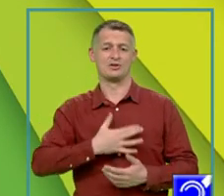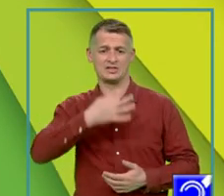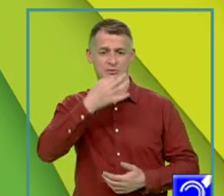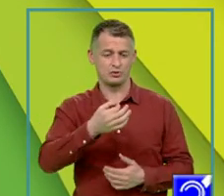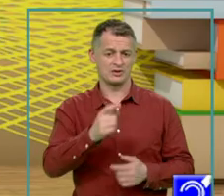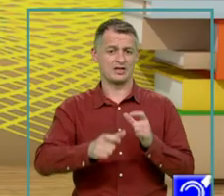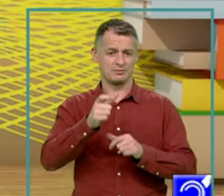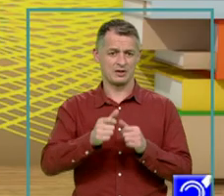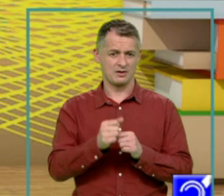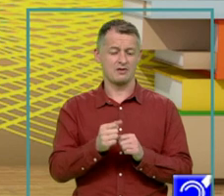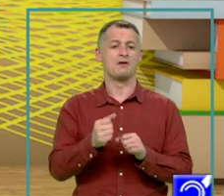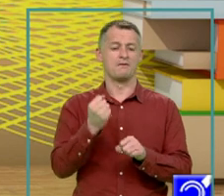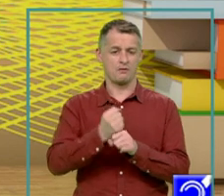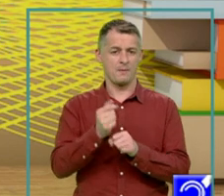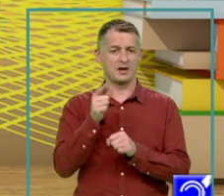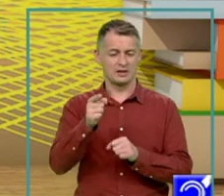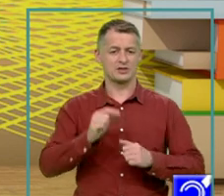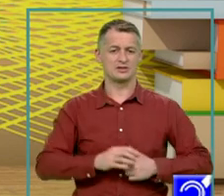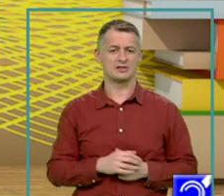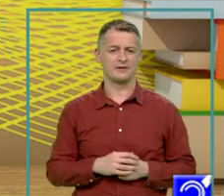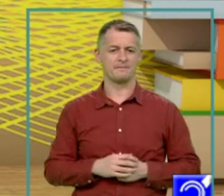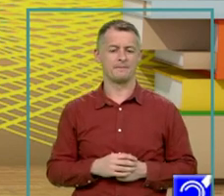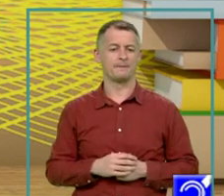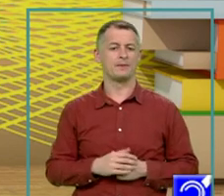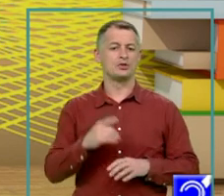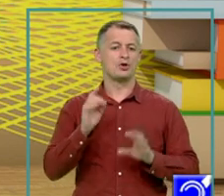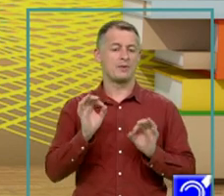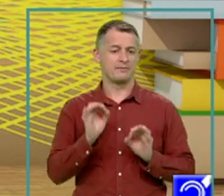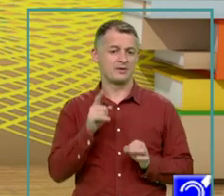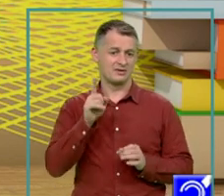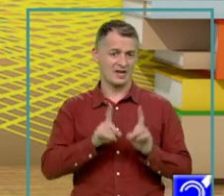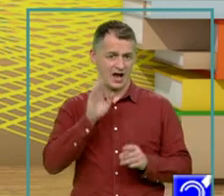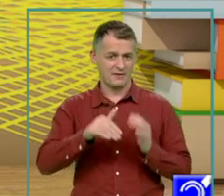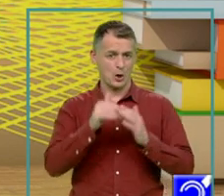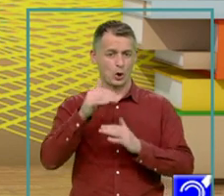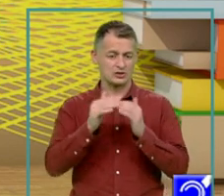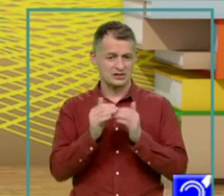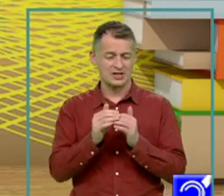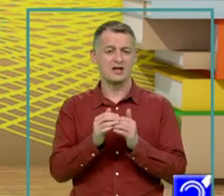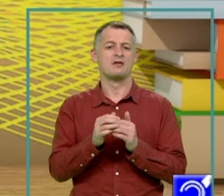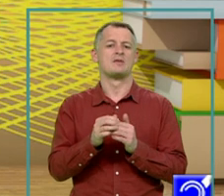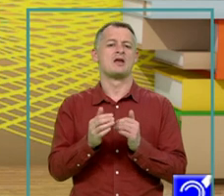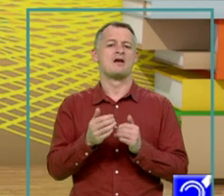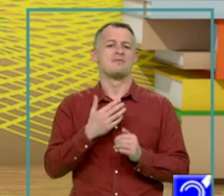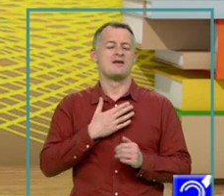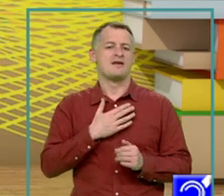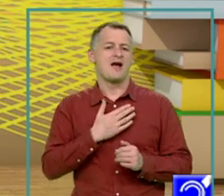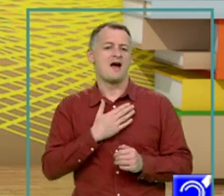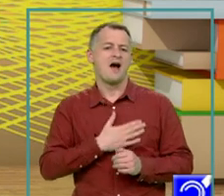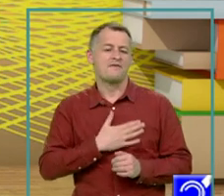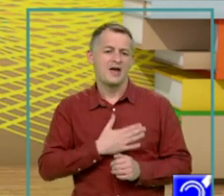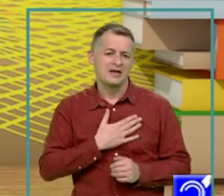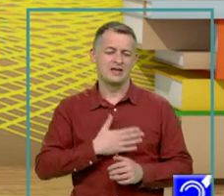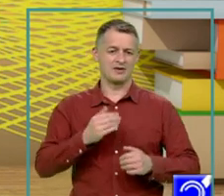Apropo de formare a condițional optativ la prezent și anume că dacă avem niște construcții afectivă limbajul popular și